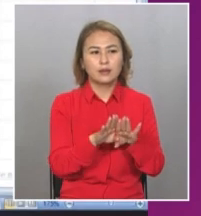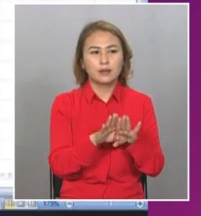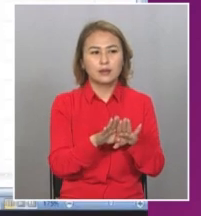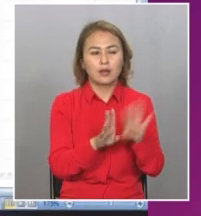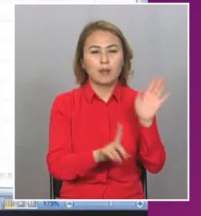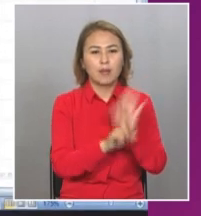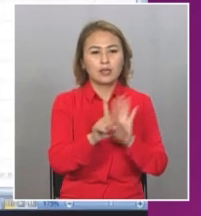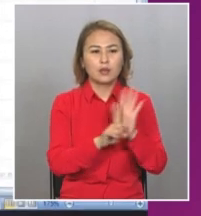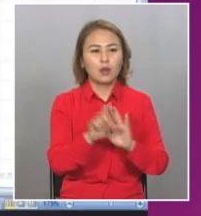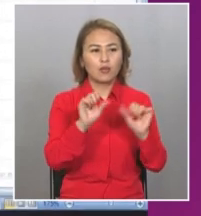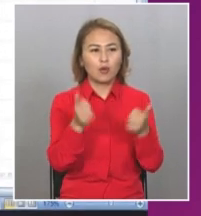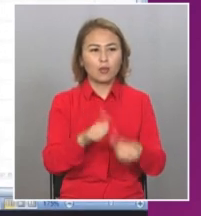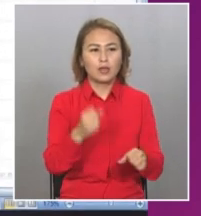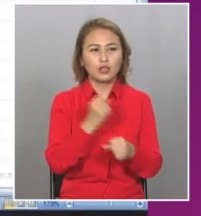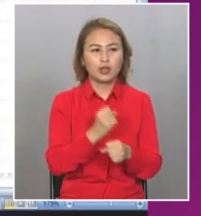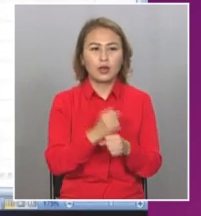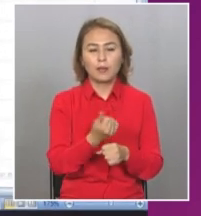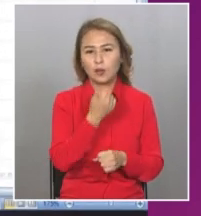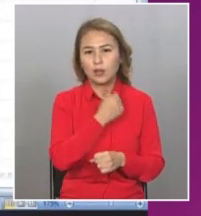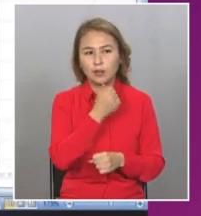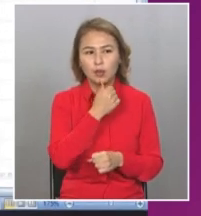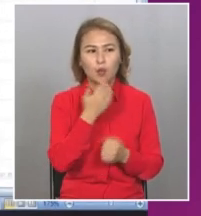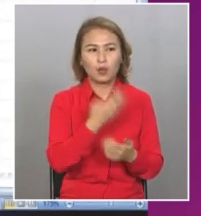сабақтың басталу формуласын құрам. Ол үшін